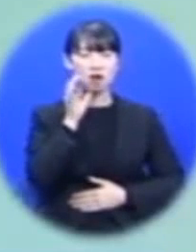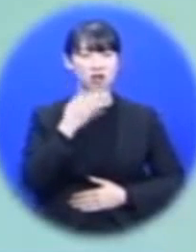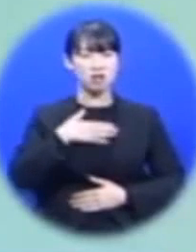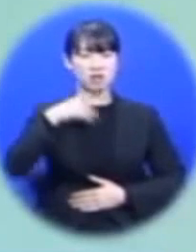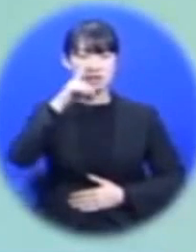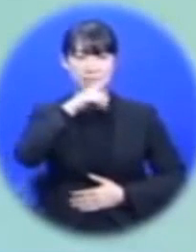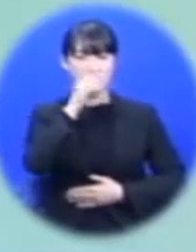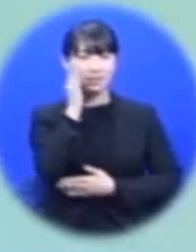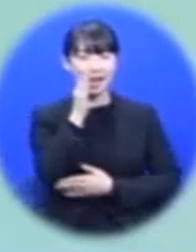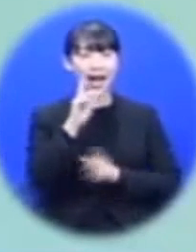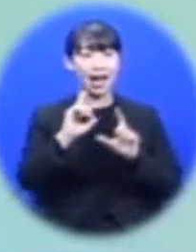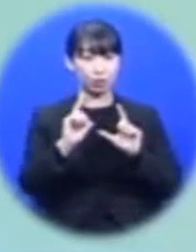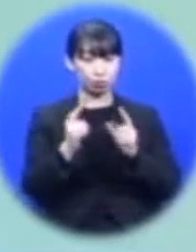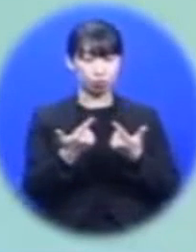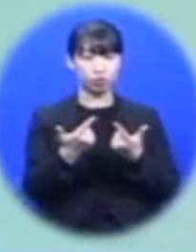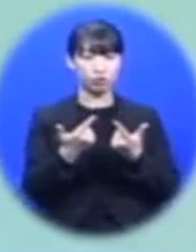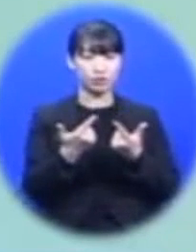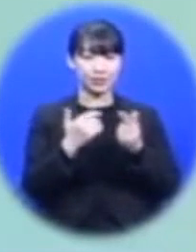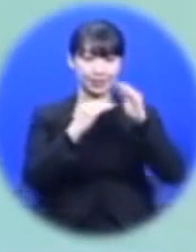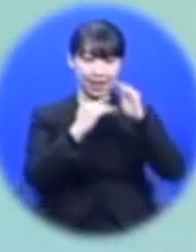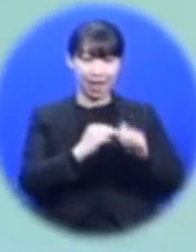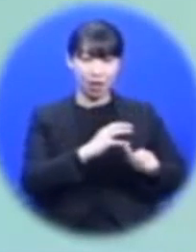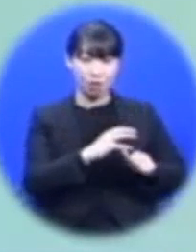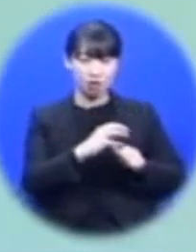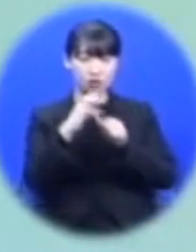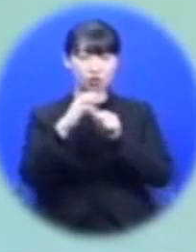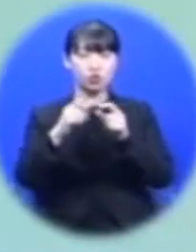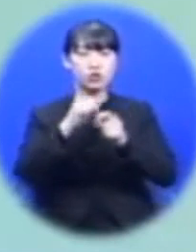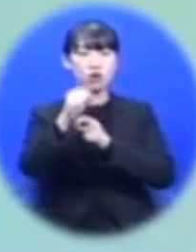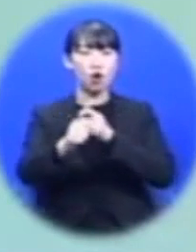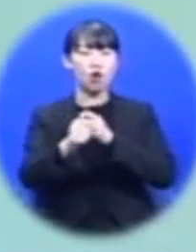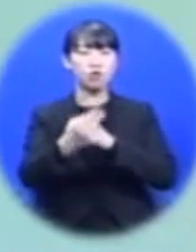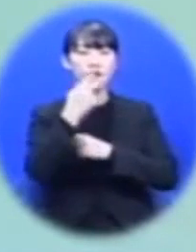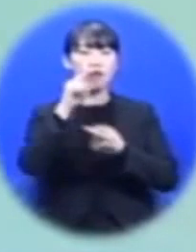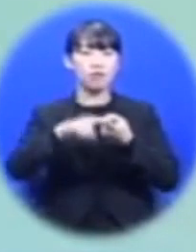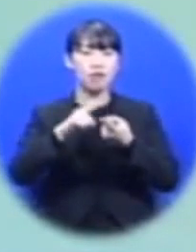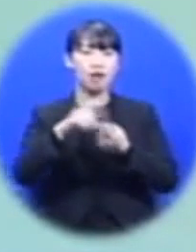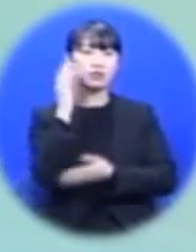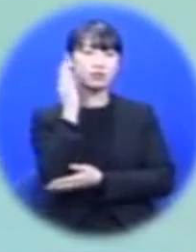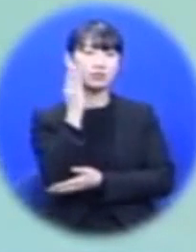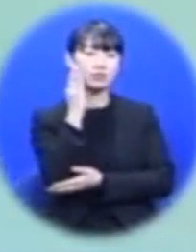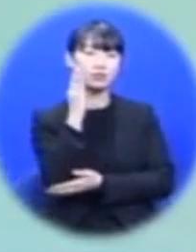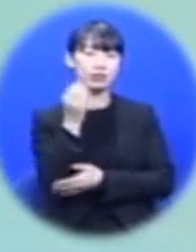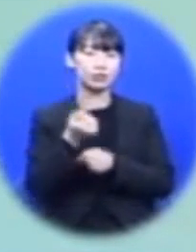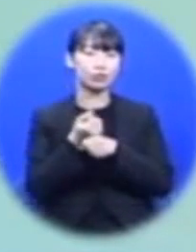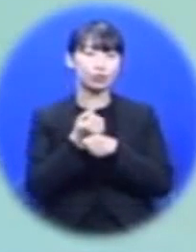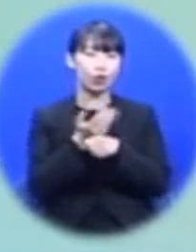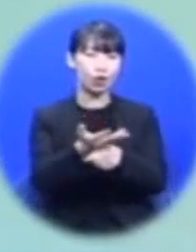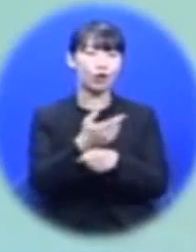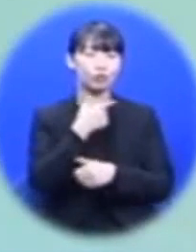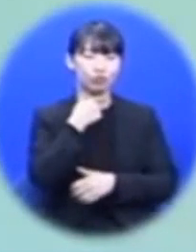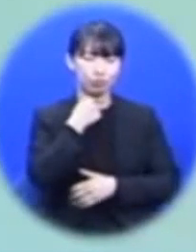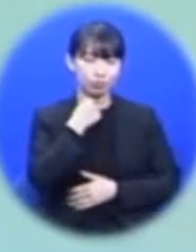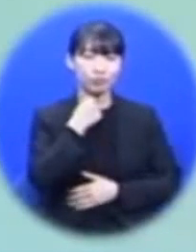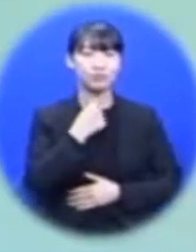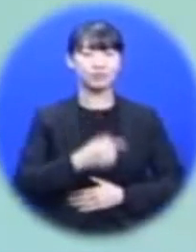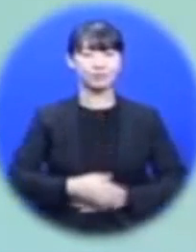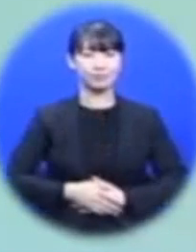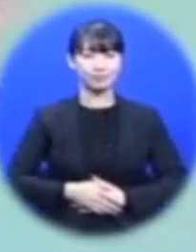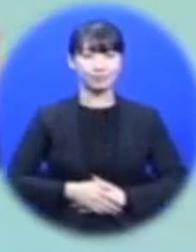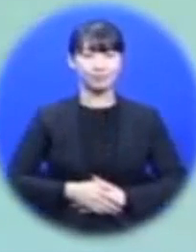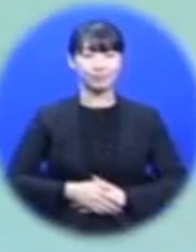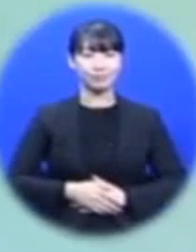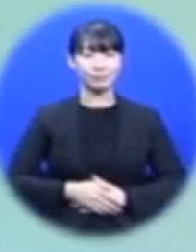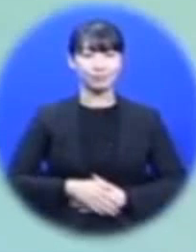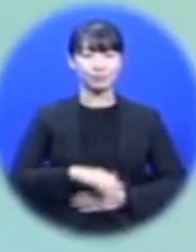아니고 그 내용을 근거로 영생에 대한 메시지를 성도들에게 선포하고 싶 거죠 우리는 다